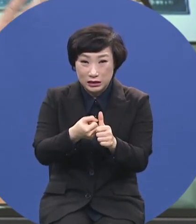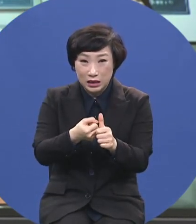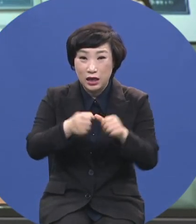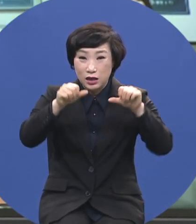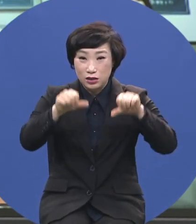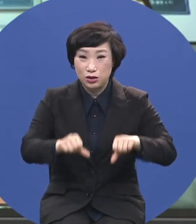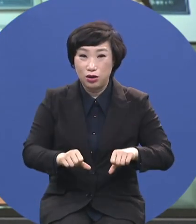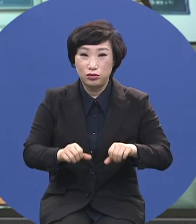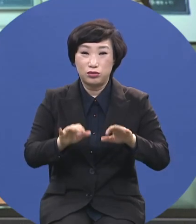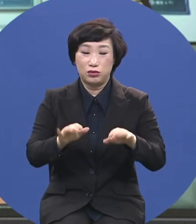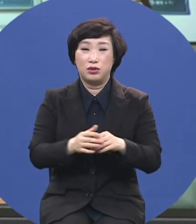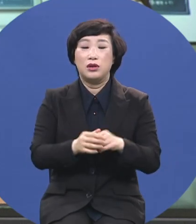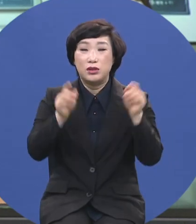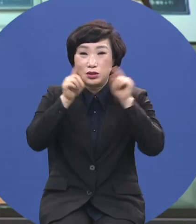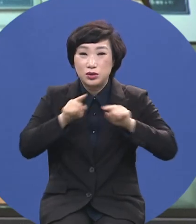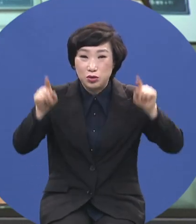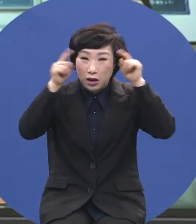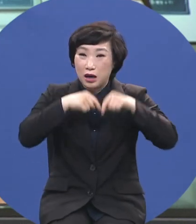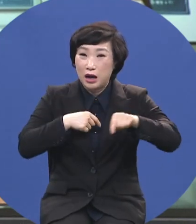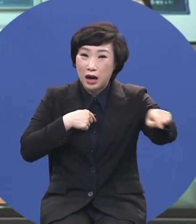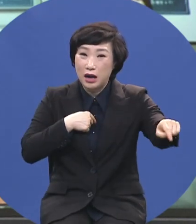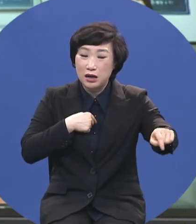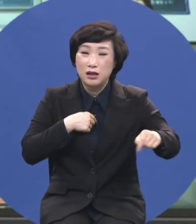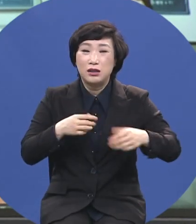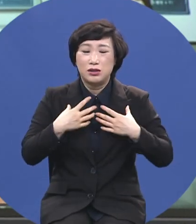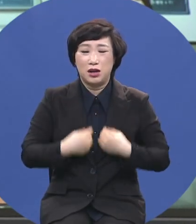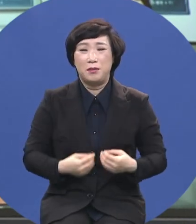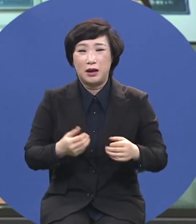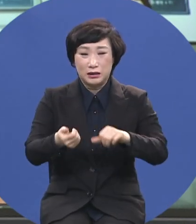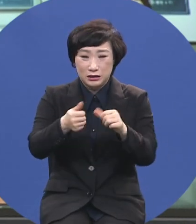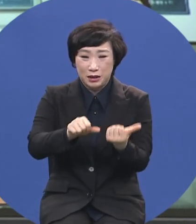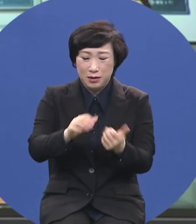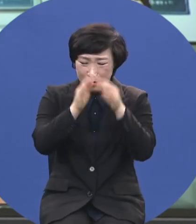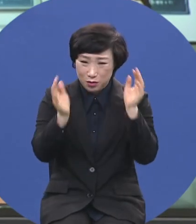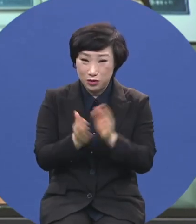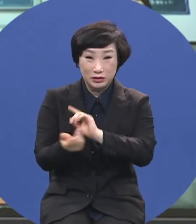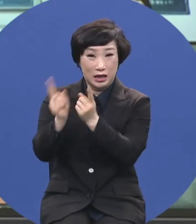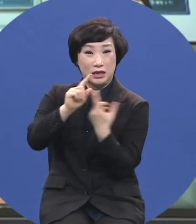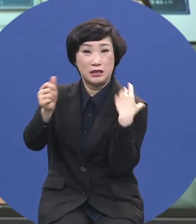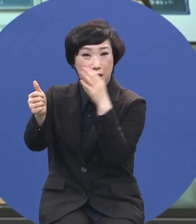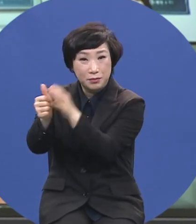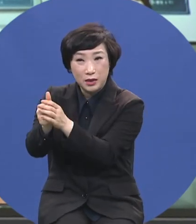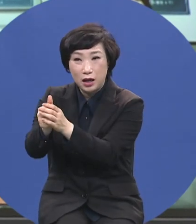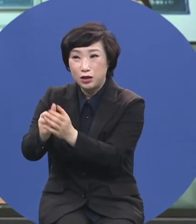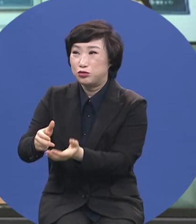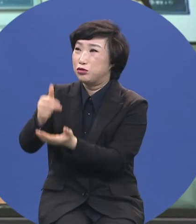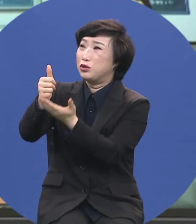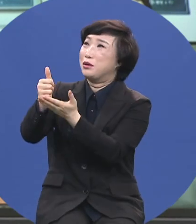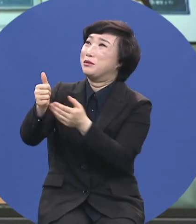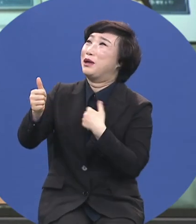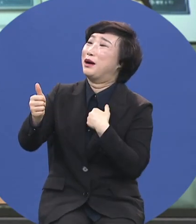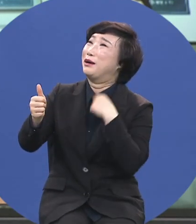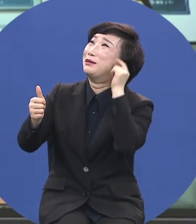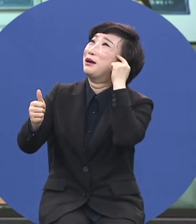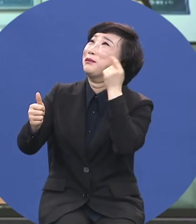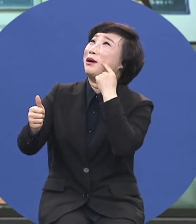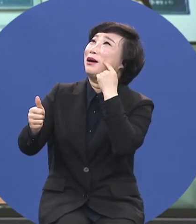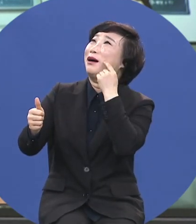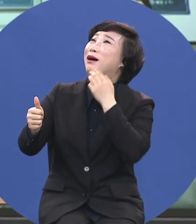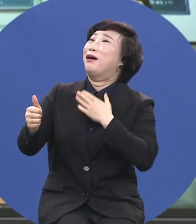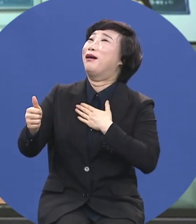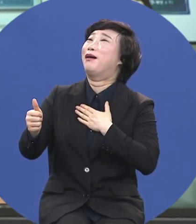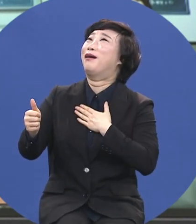징계와 저주와 지옥 갈 절망적인 사망을 담당하신 그분을 가만히 생각해